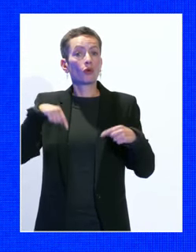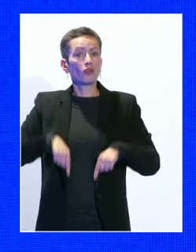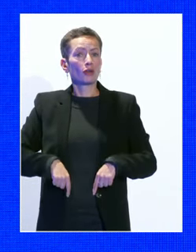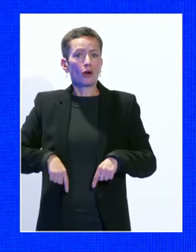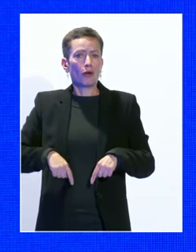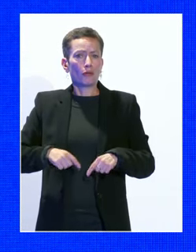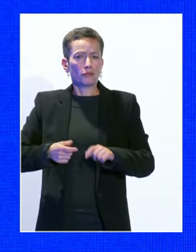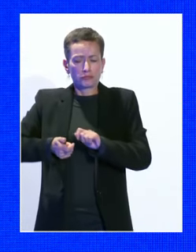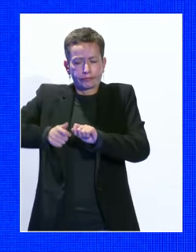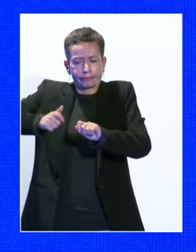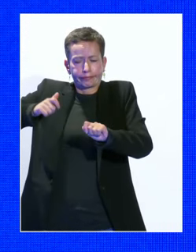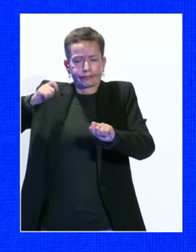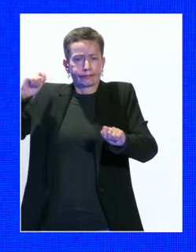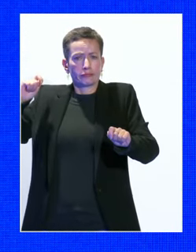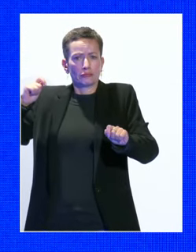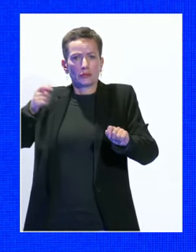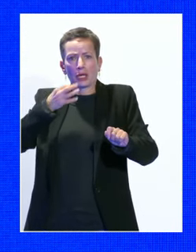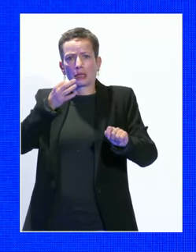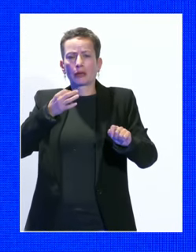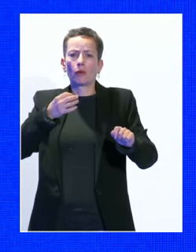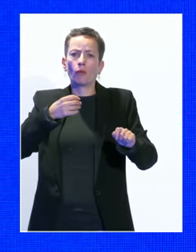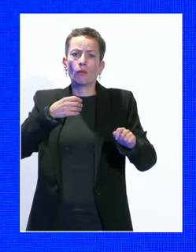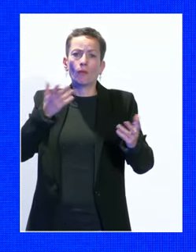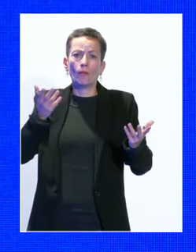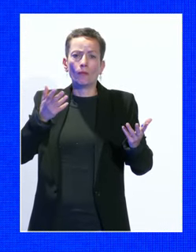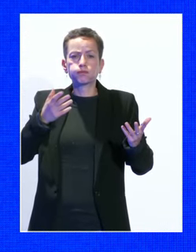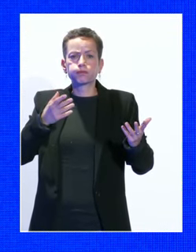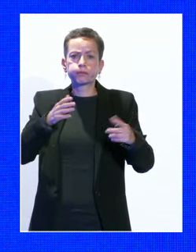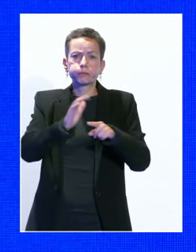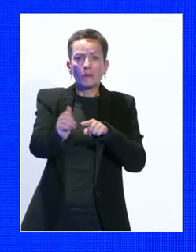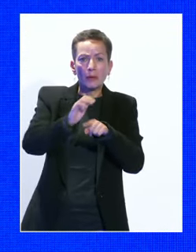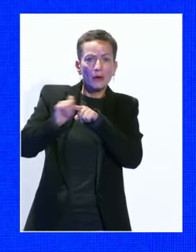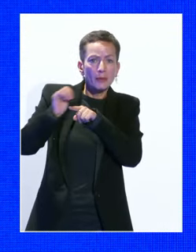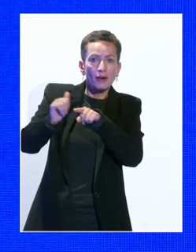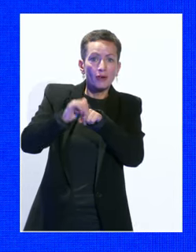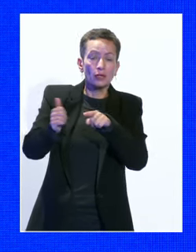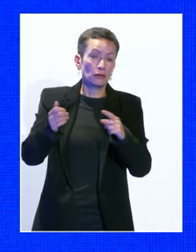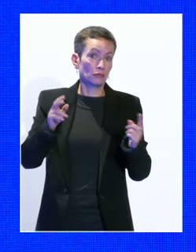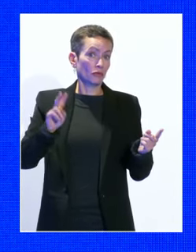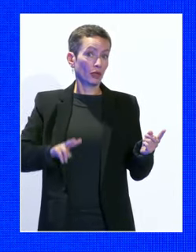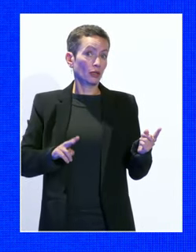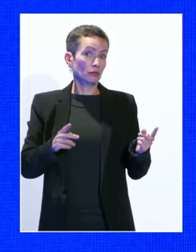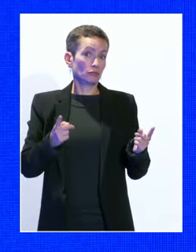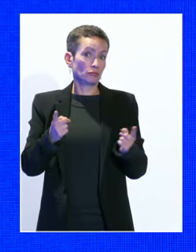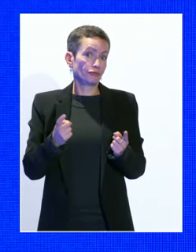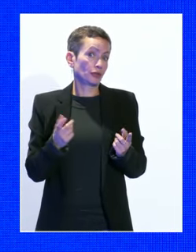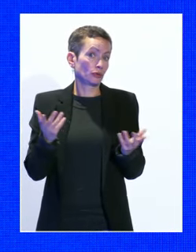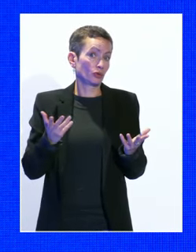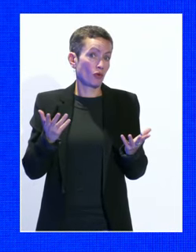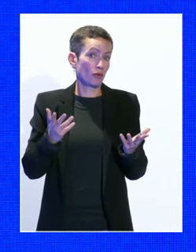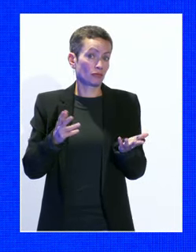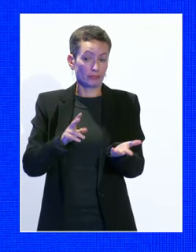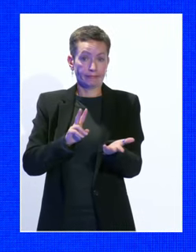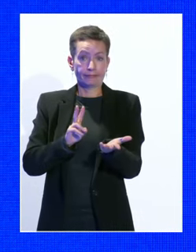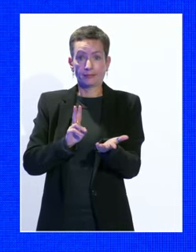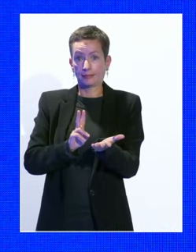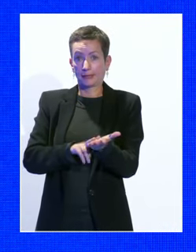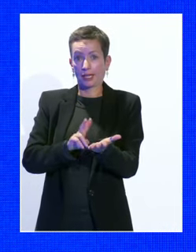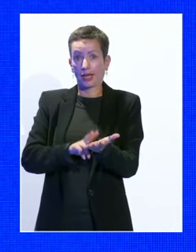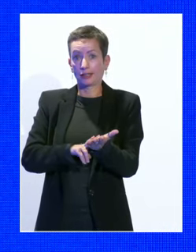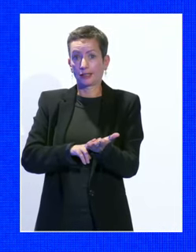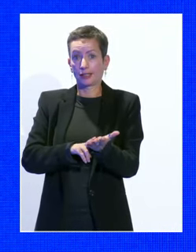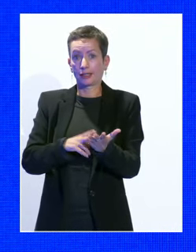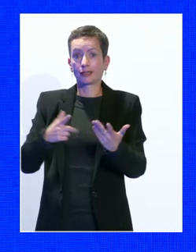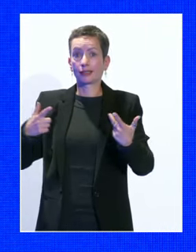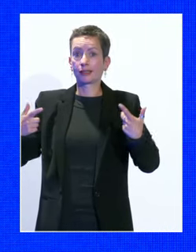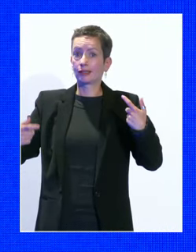successifs, c'est en réalité dû beaucoup à cette réalité